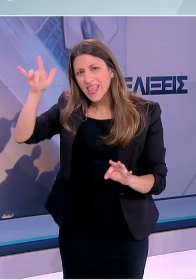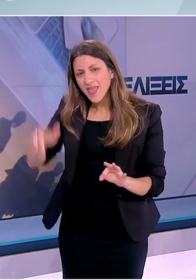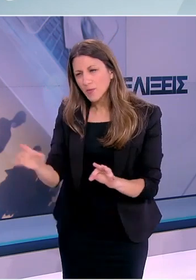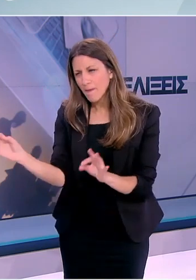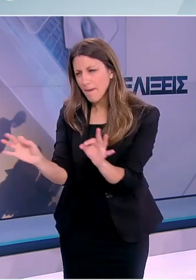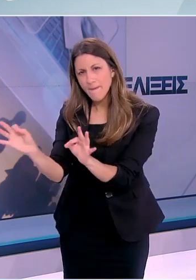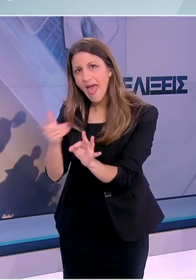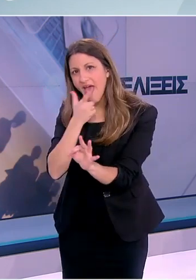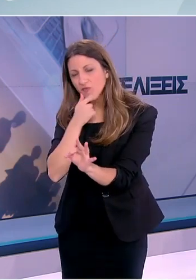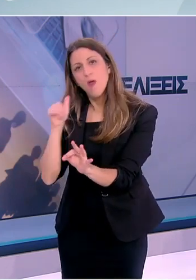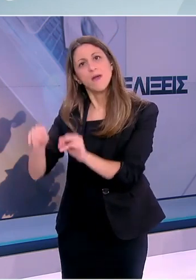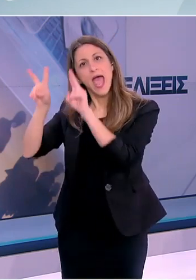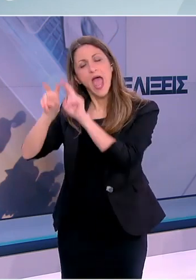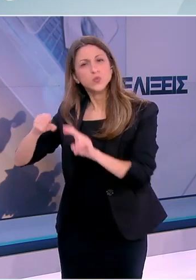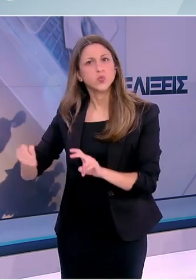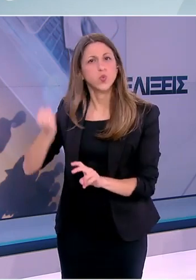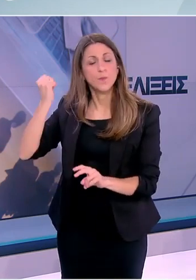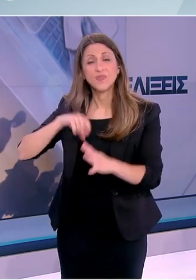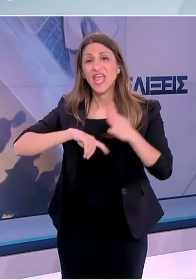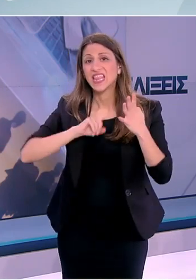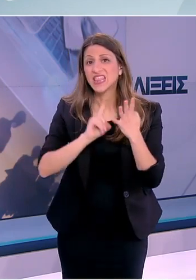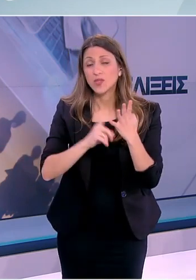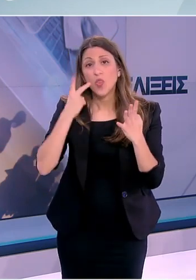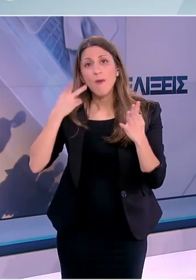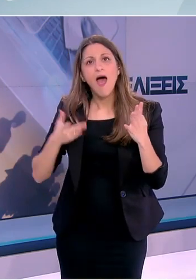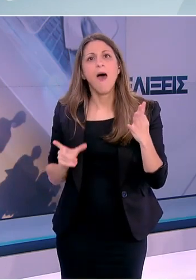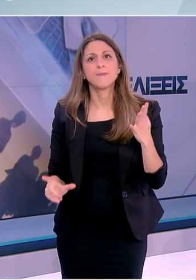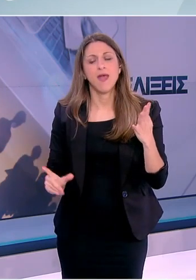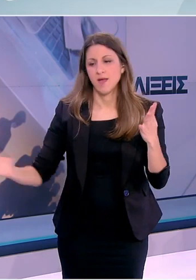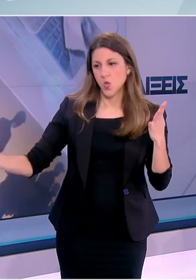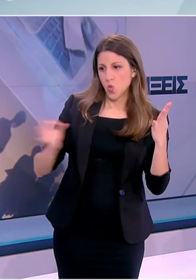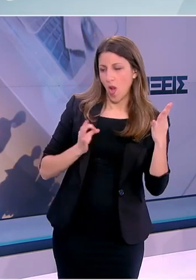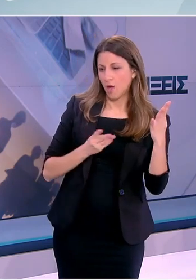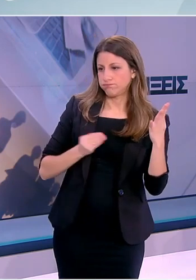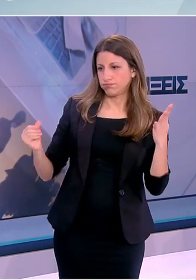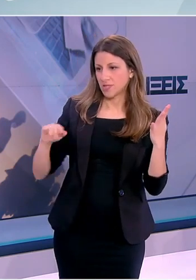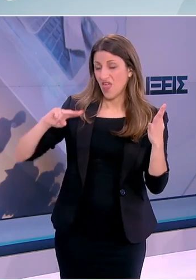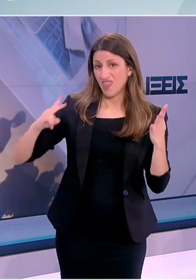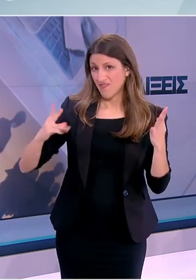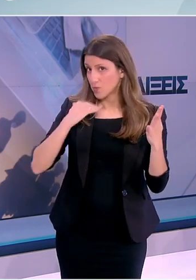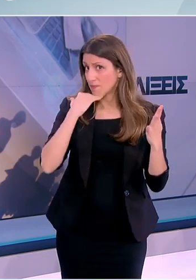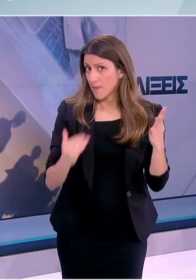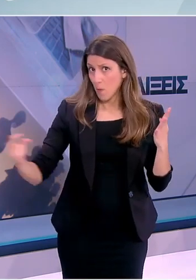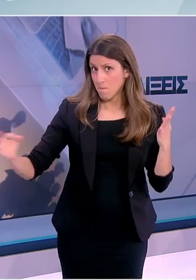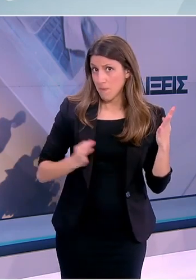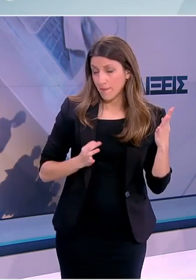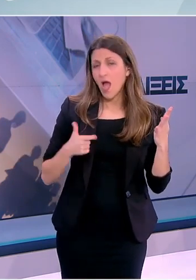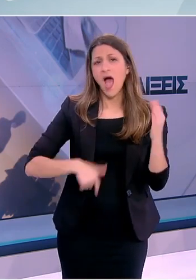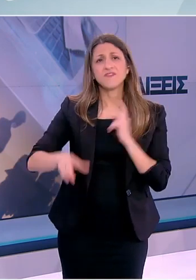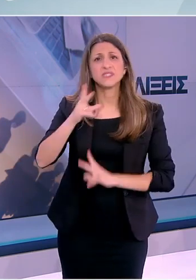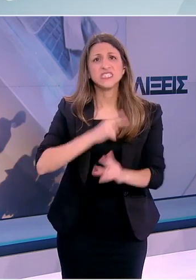εστίες αναζωπήρωσης του ιού. Το τέταρτο είναι φυσικά η ανοσία, για το οποίο ακόμα δεν μπορούμε να πούμε και κανείς στον κόσμο δεν μπορεί να πει. Όλοι λένε